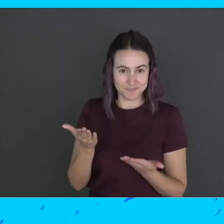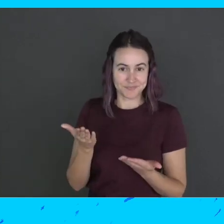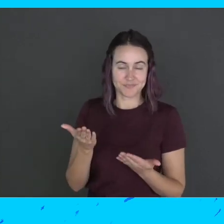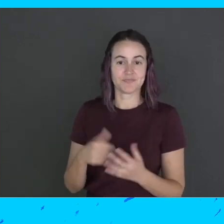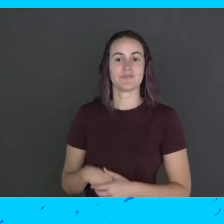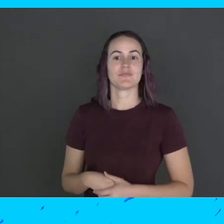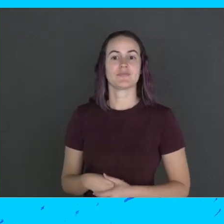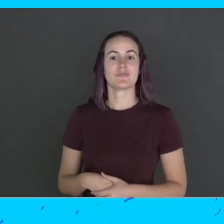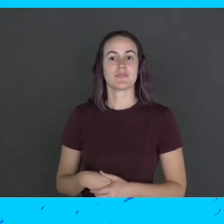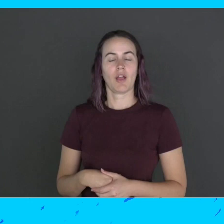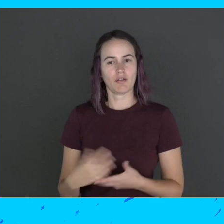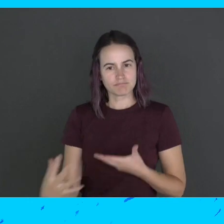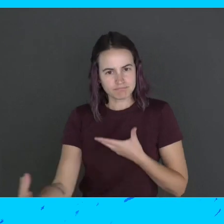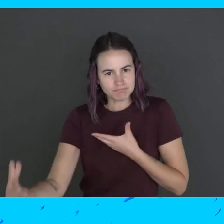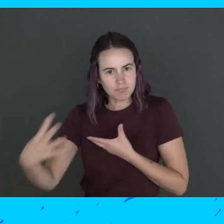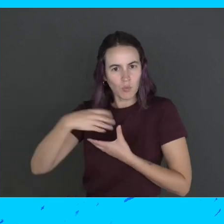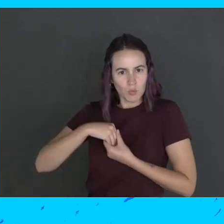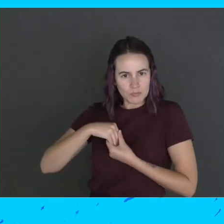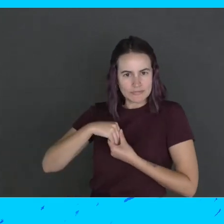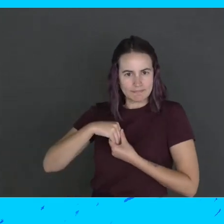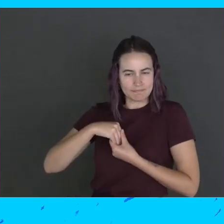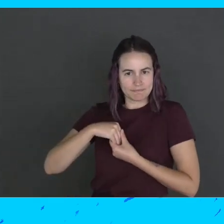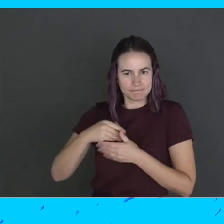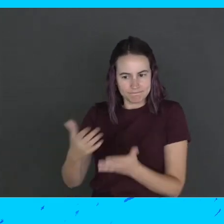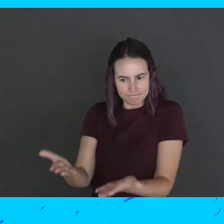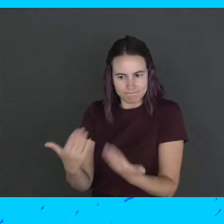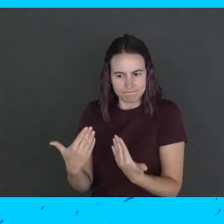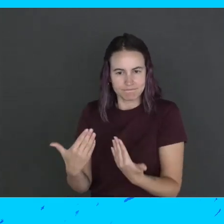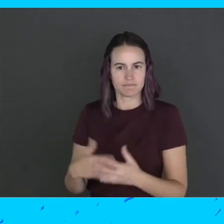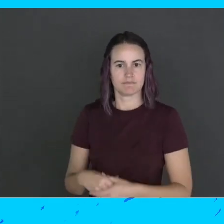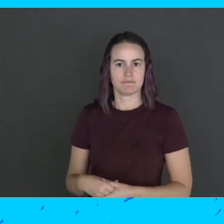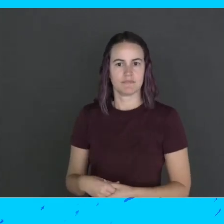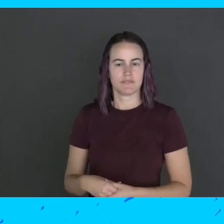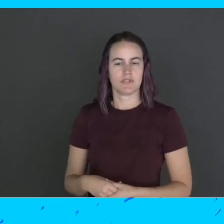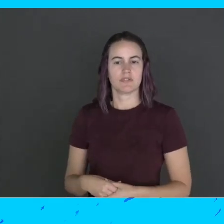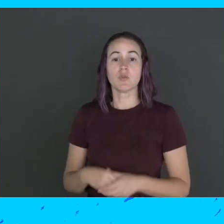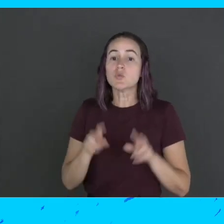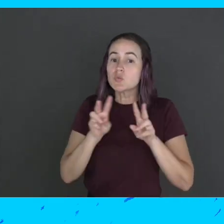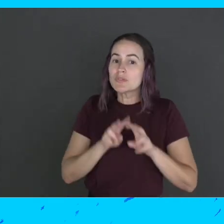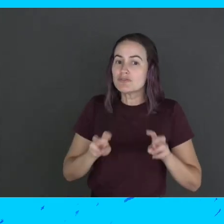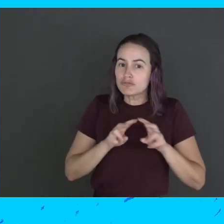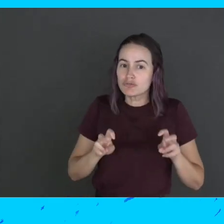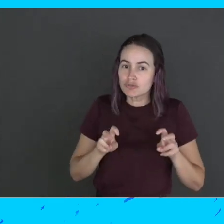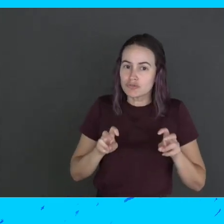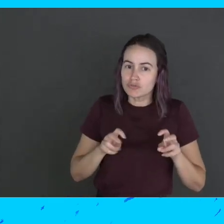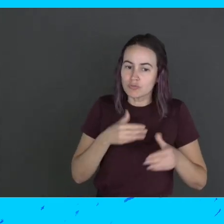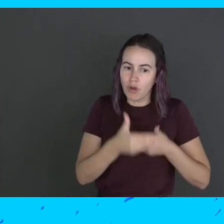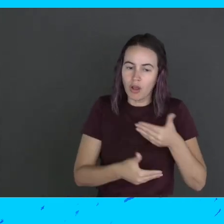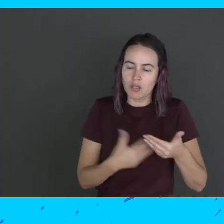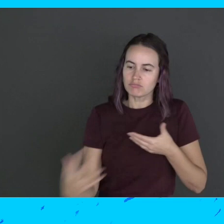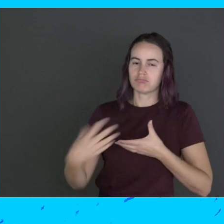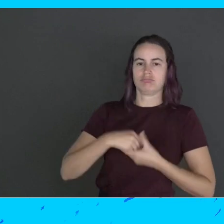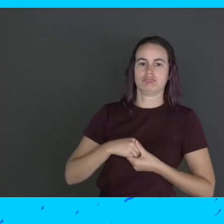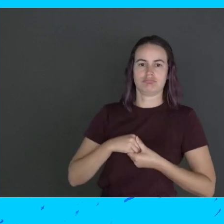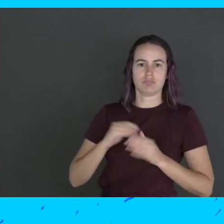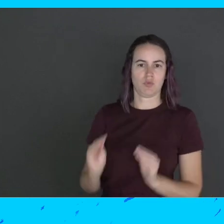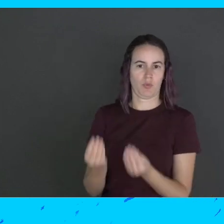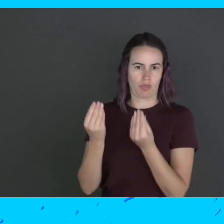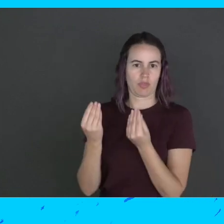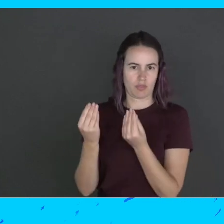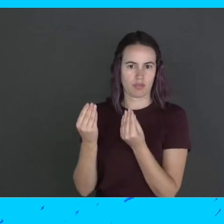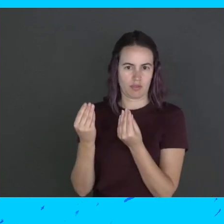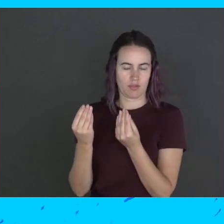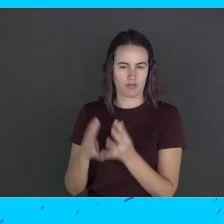l'inclusion de la participation des jeunes pendant le processus de recherche pour qu'ils puissent